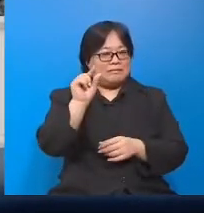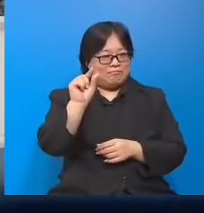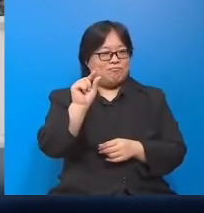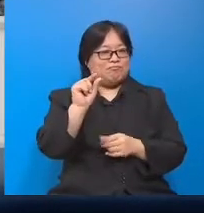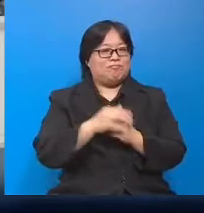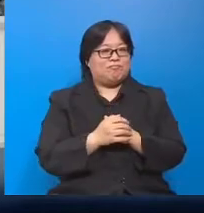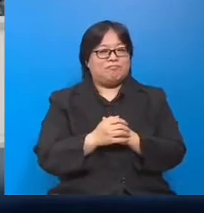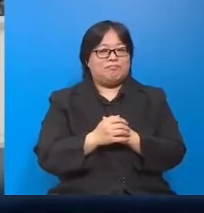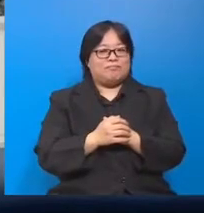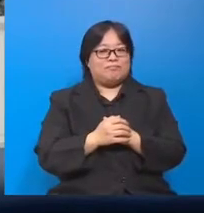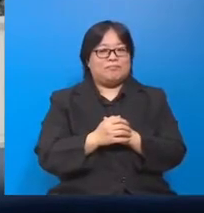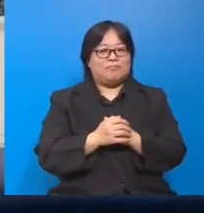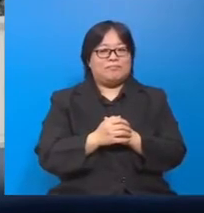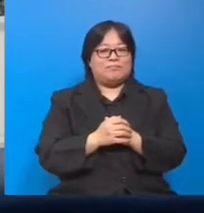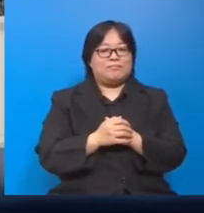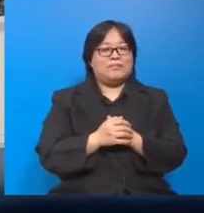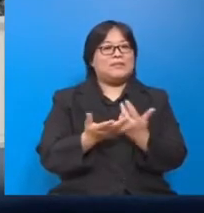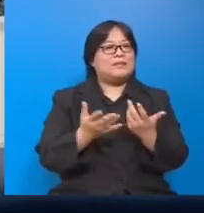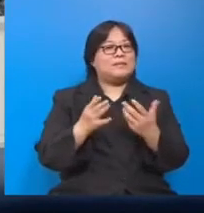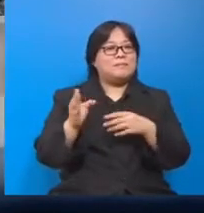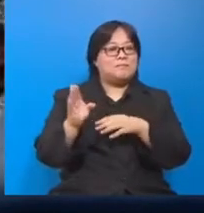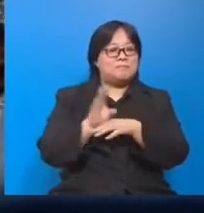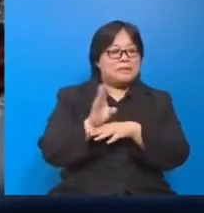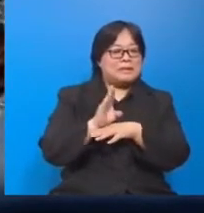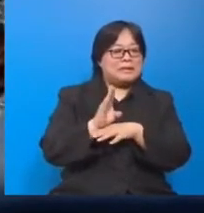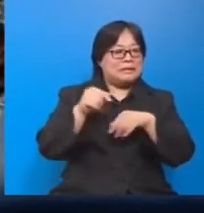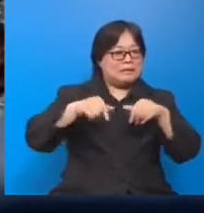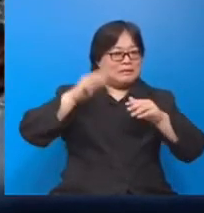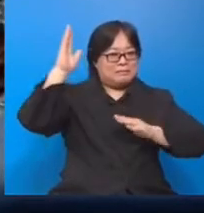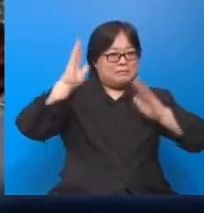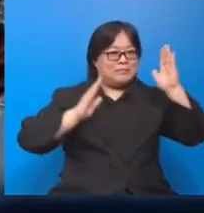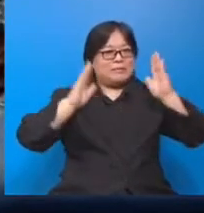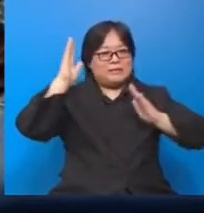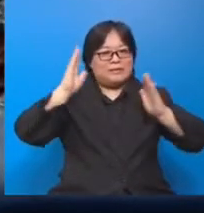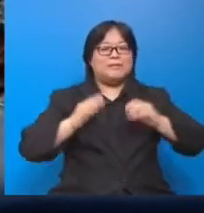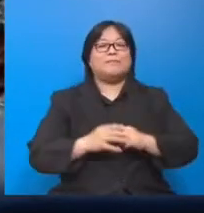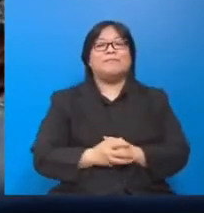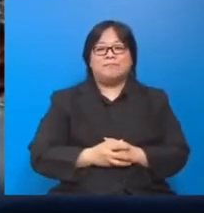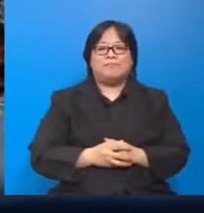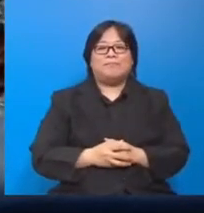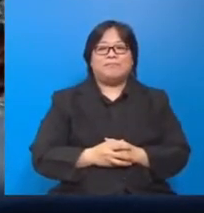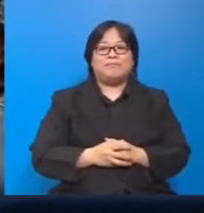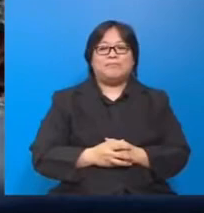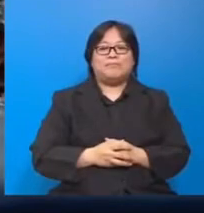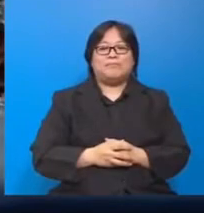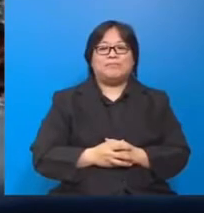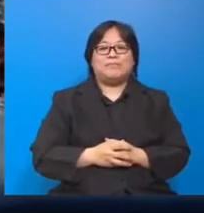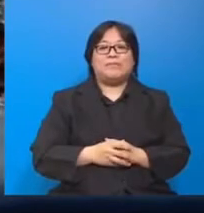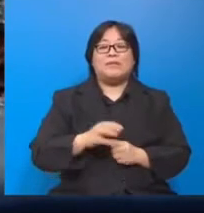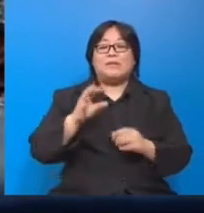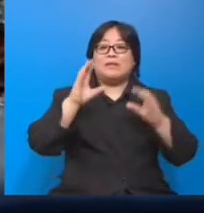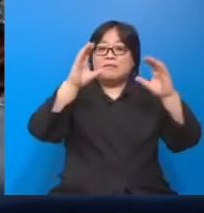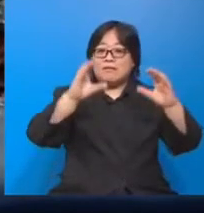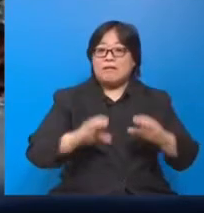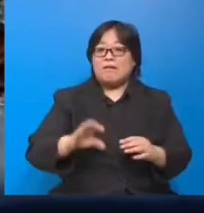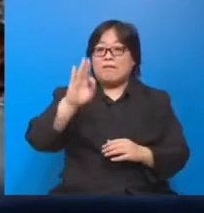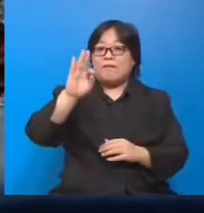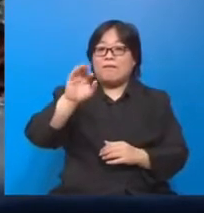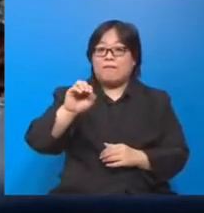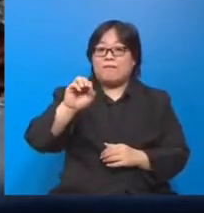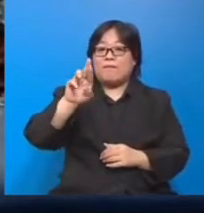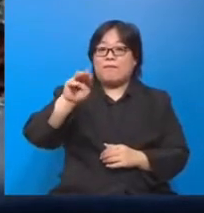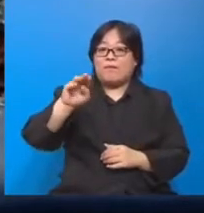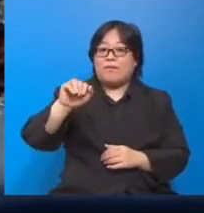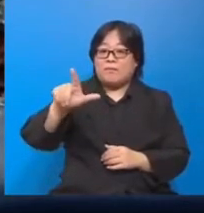berhubungan dengan khas Bekasi perniagaan di negara ini secara formal ataupun secara